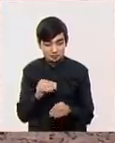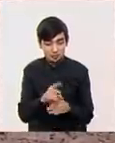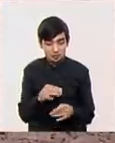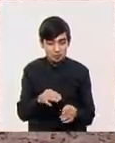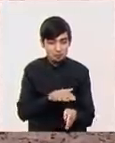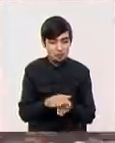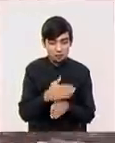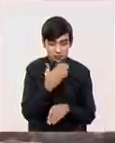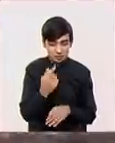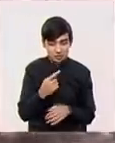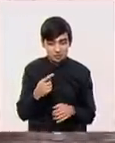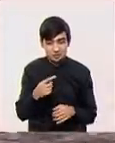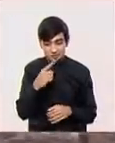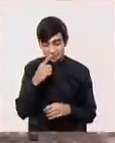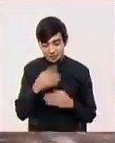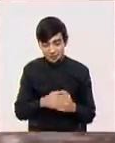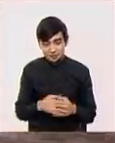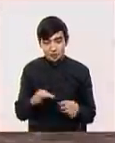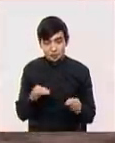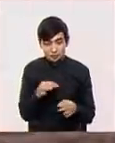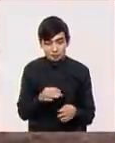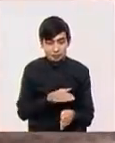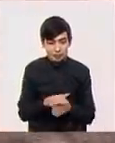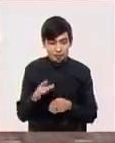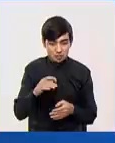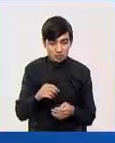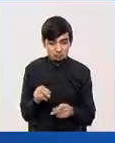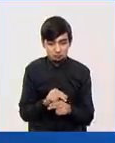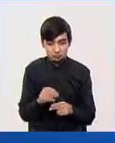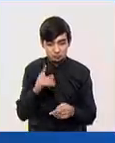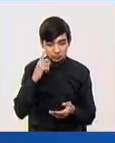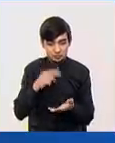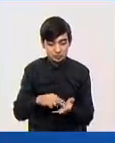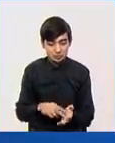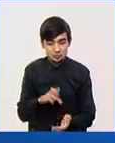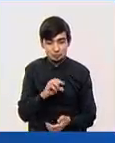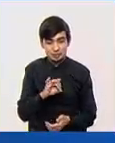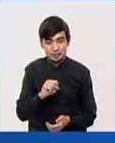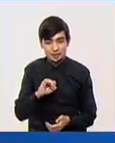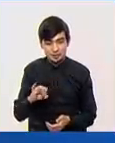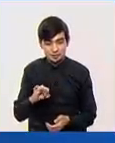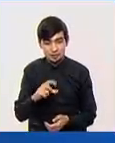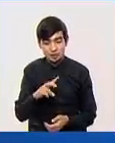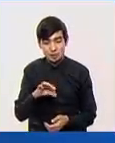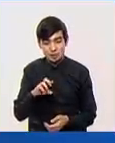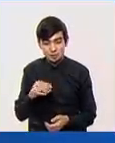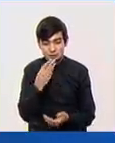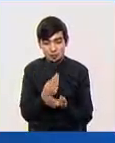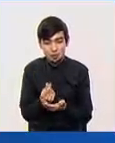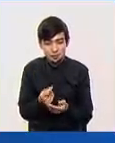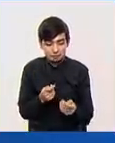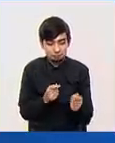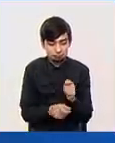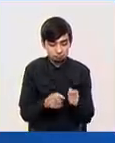емес дейді. Алдағы көктемде жолды толық жасау жоспарда бар екен. BI Global компаниясы өз қаражатына уақытша төсеу